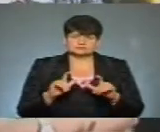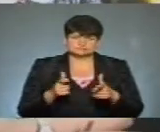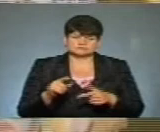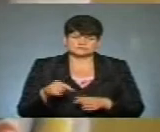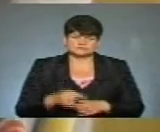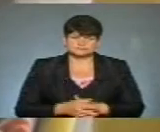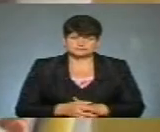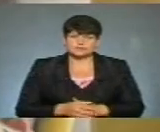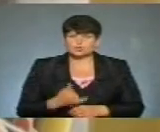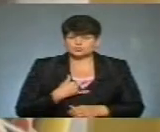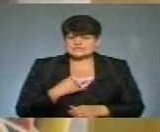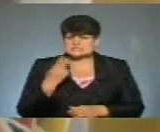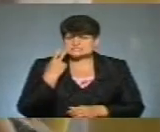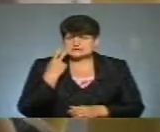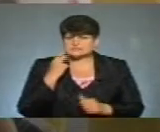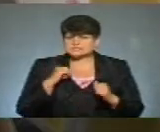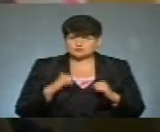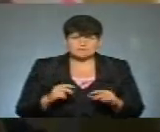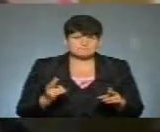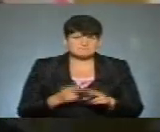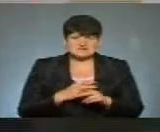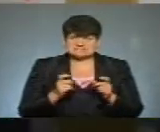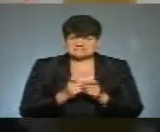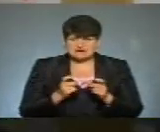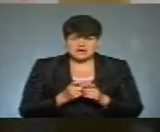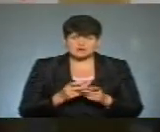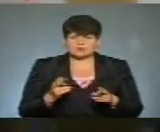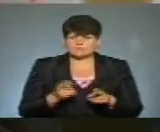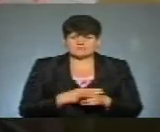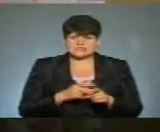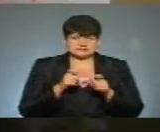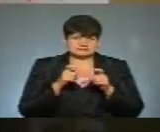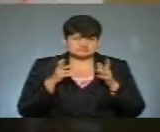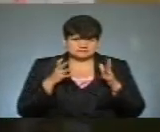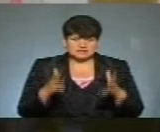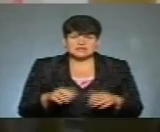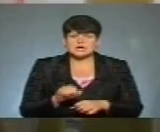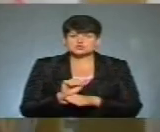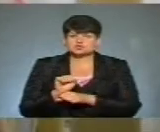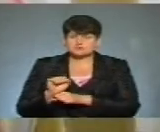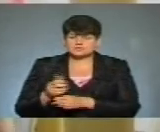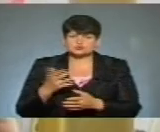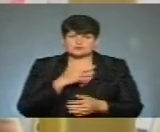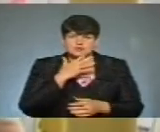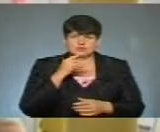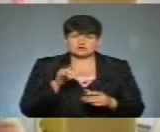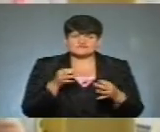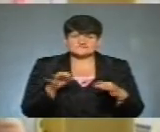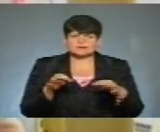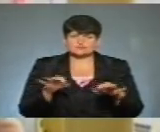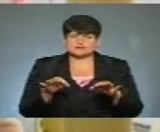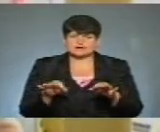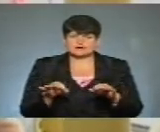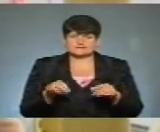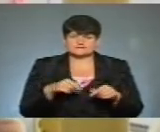норм. У нас завжди якось все спокійно, без сварок, без скандалів. На зупинках, якщо дуже багато людей, ми випускаємо